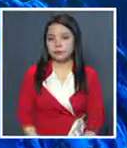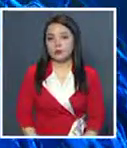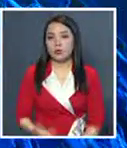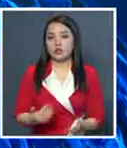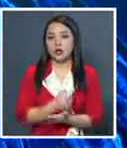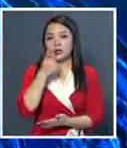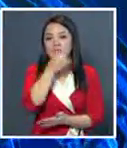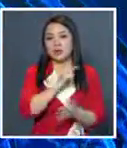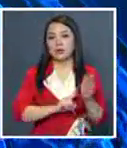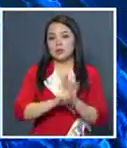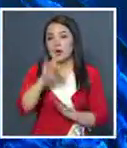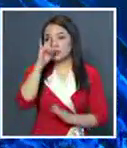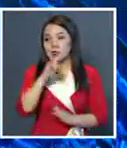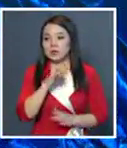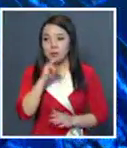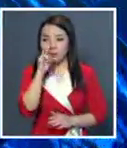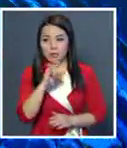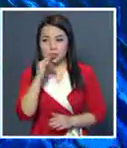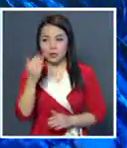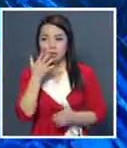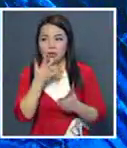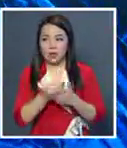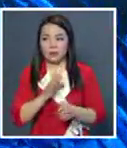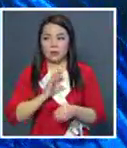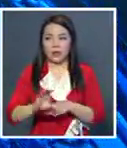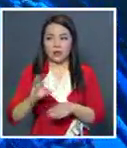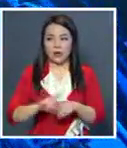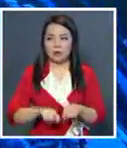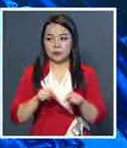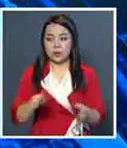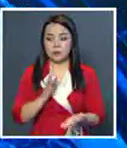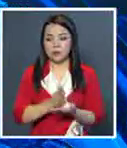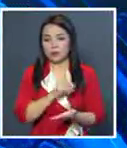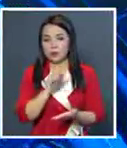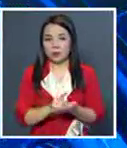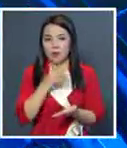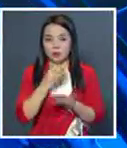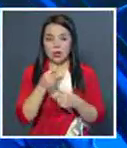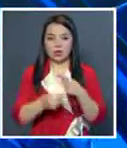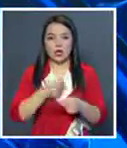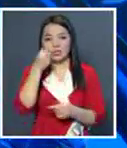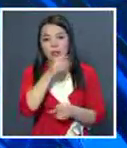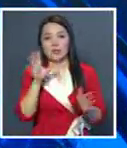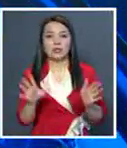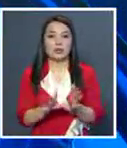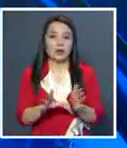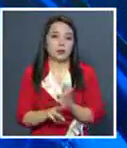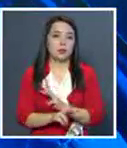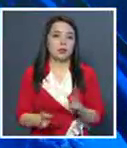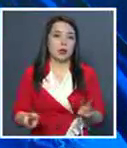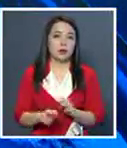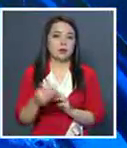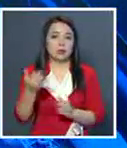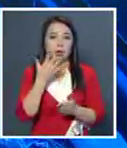Жаңа жылдан бастап, қазақстандық бензин экспортқа шығарыла бастайды. Бұл туралы бүгін өткен жылды қорытындылап, келер жылға бағдар жасаған энергетика министрі